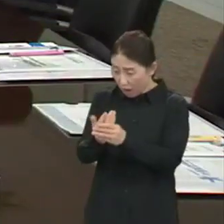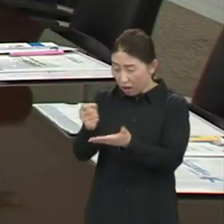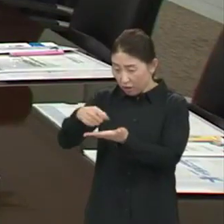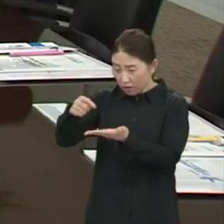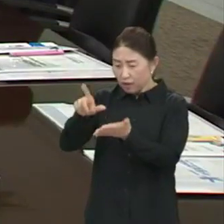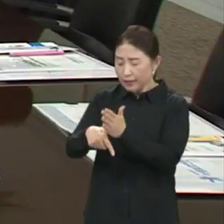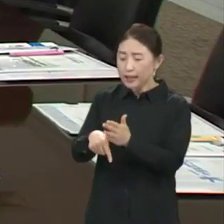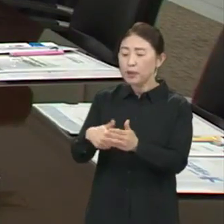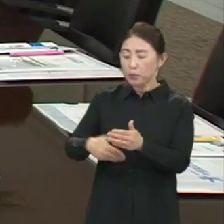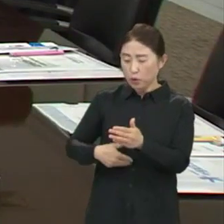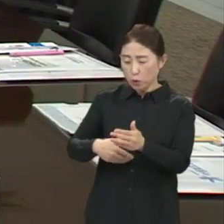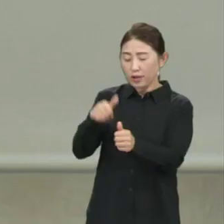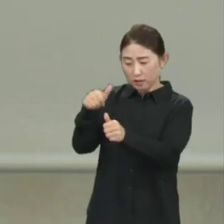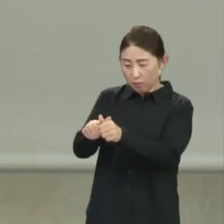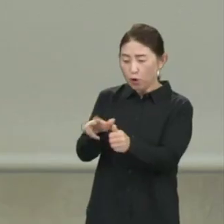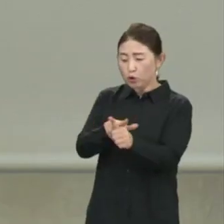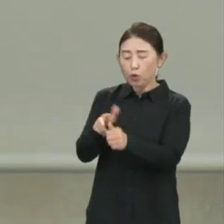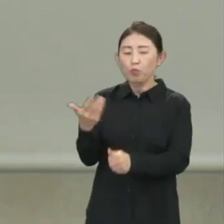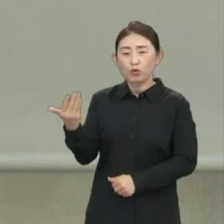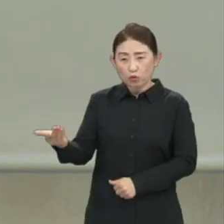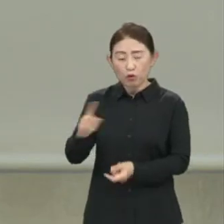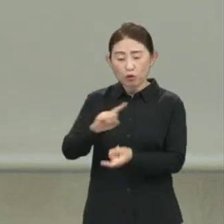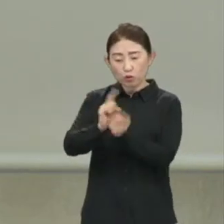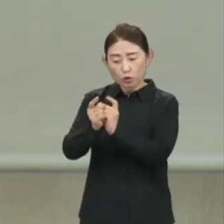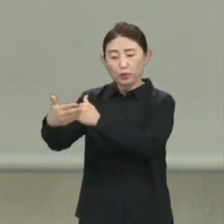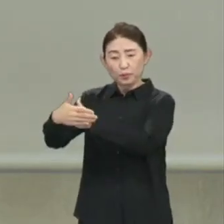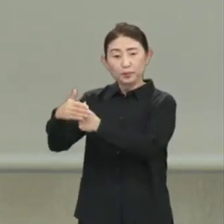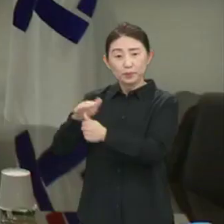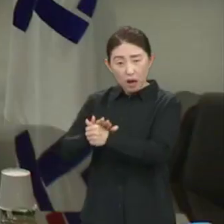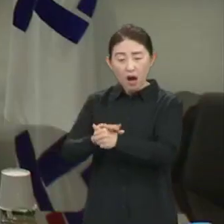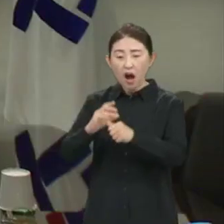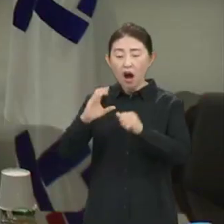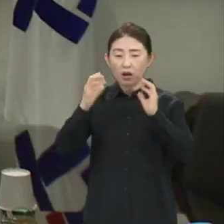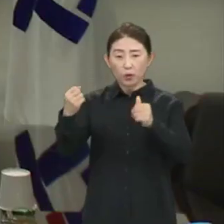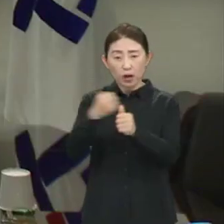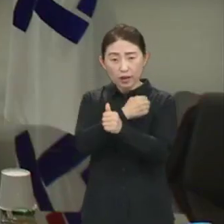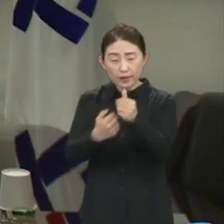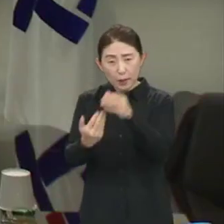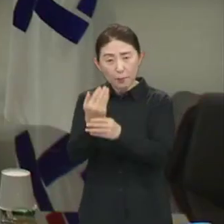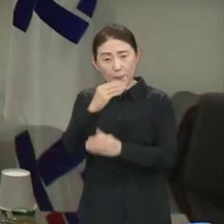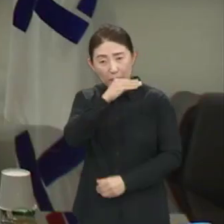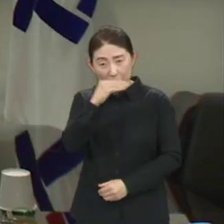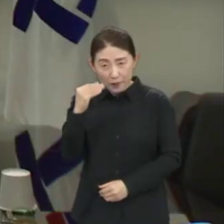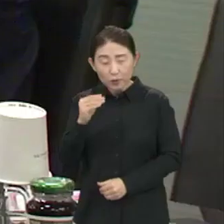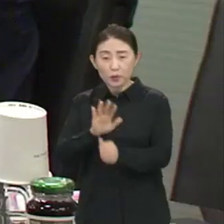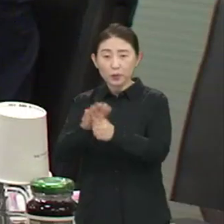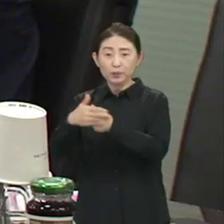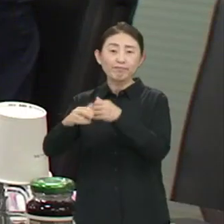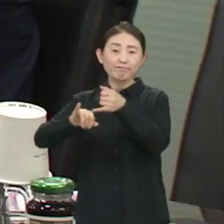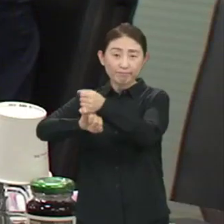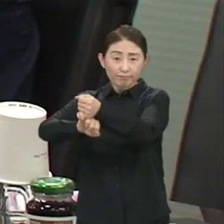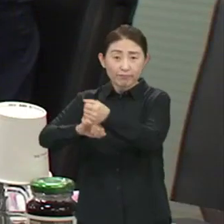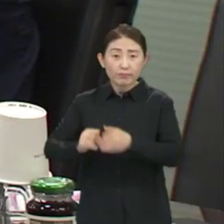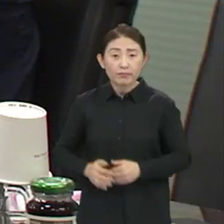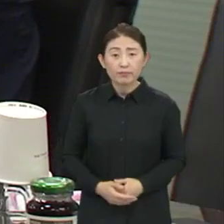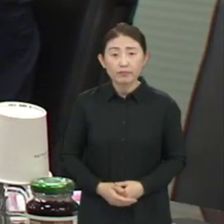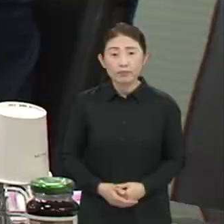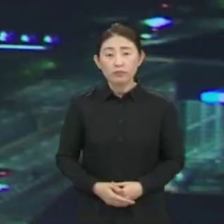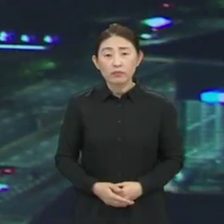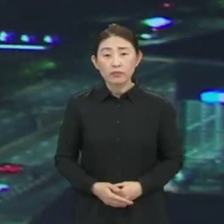경우 필요한 자문과 정보를 제공하는 등 올바른 아동학대 사건 보도를 위해 협력하기로 했습니다.